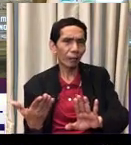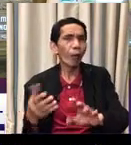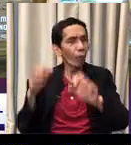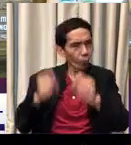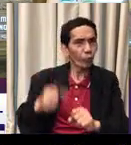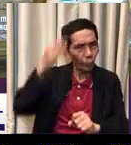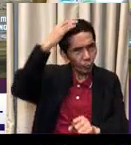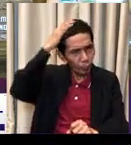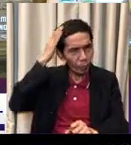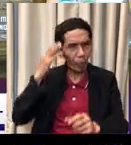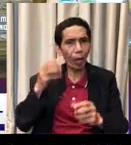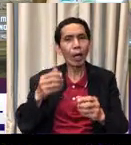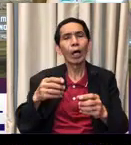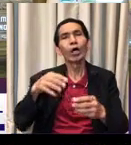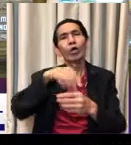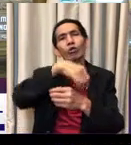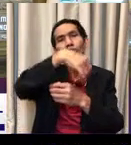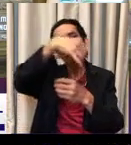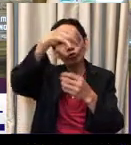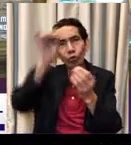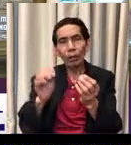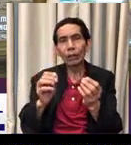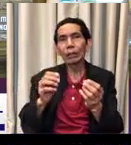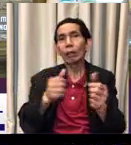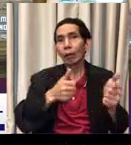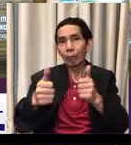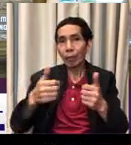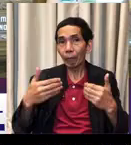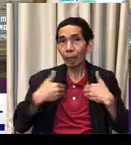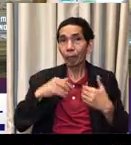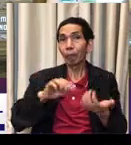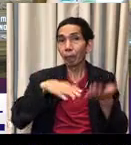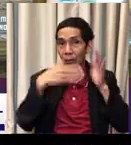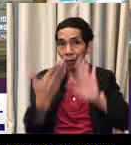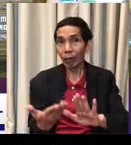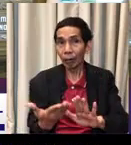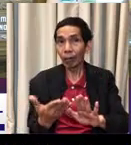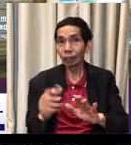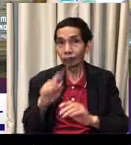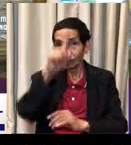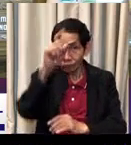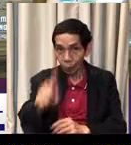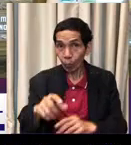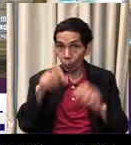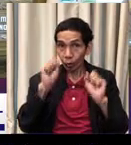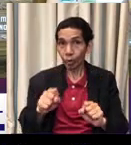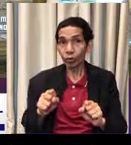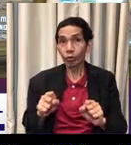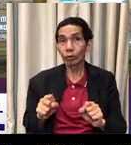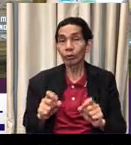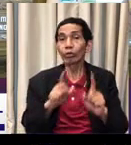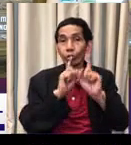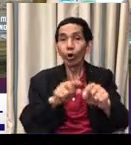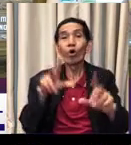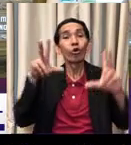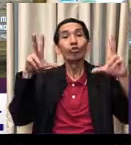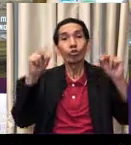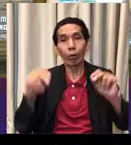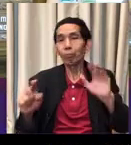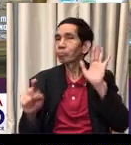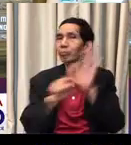Pwede ba ako magpasugal? Oh, kasi may patay naman. Tanong, pwede? Sagot, hindi.